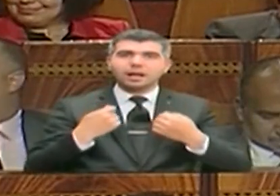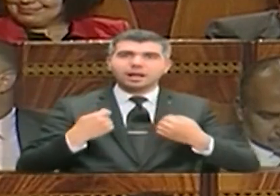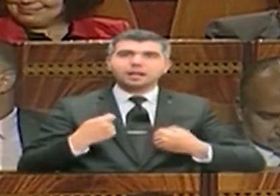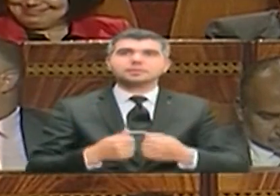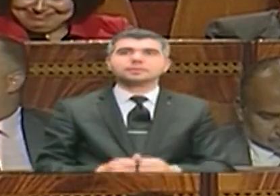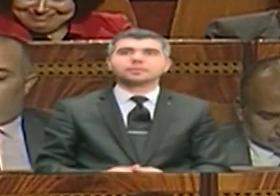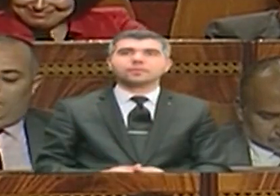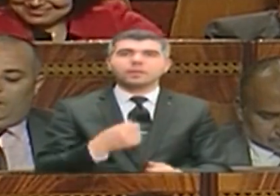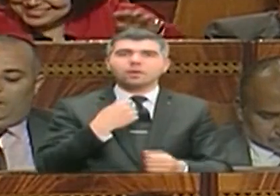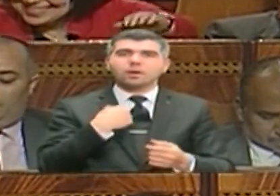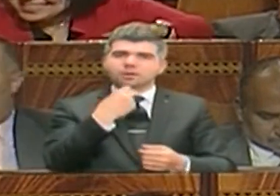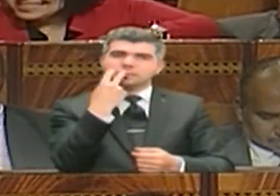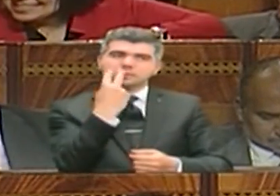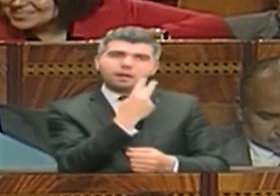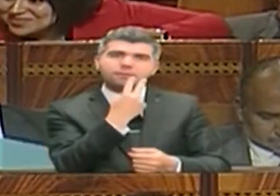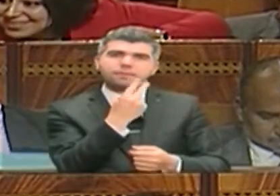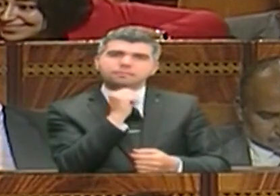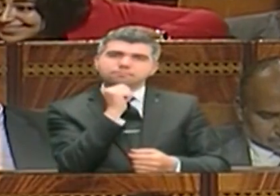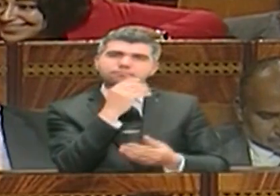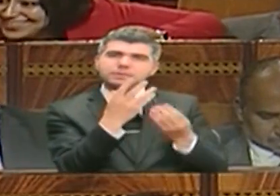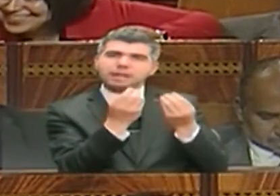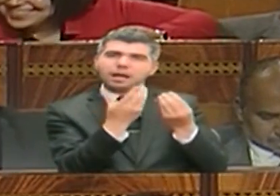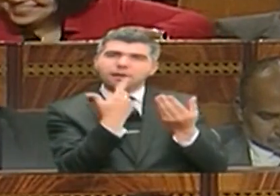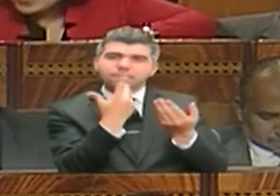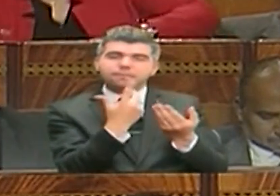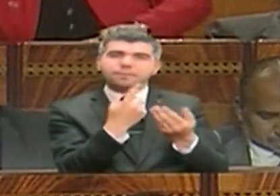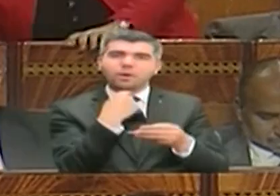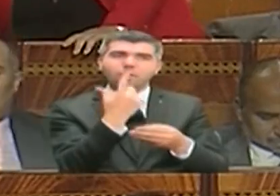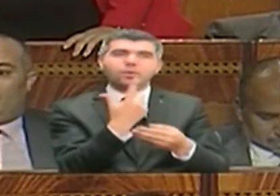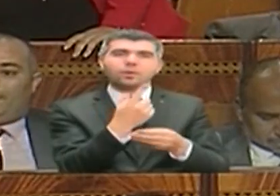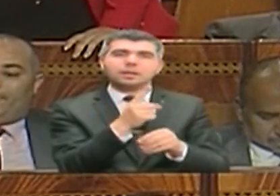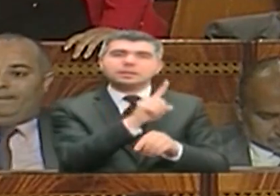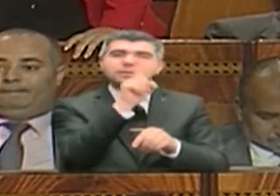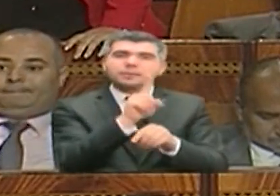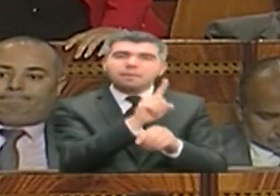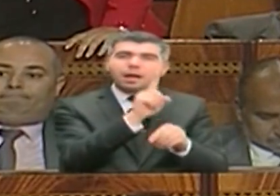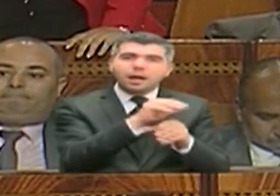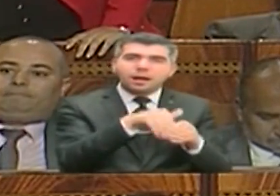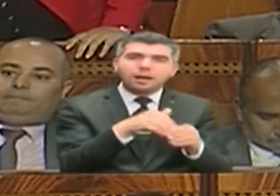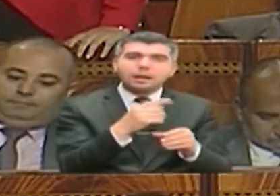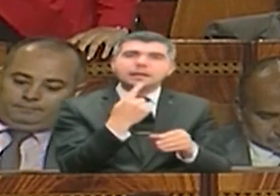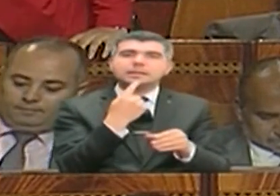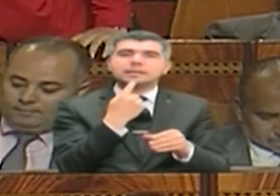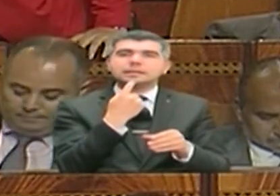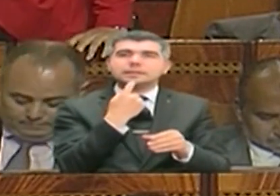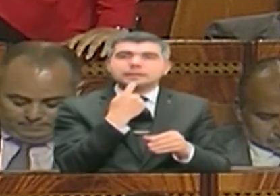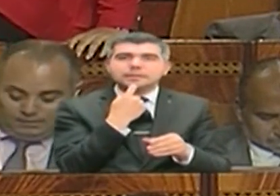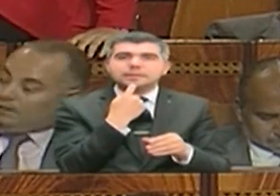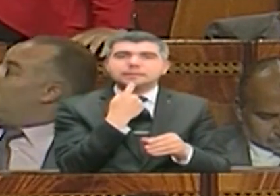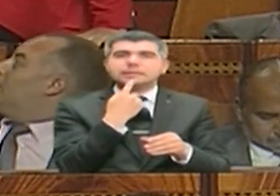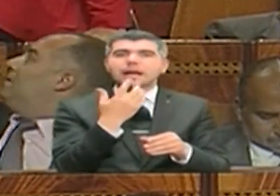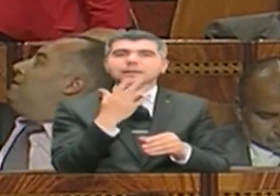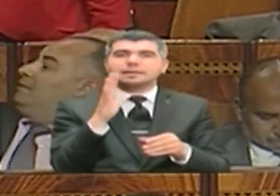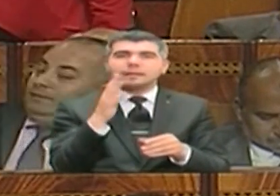سيد الوزير، مجموعة من الجماعات الترابية ذات الطابع القروي والجبلي بإقليم تازة، على سبيل المثال بويبلان، مغراوة،